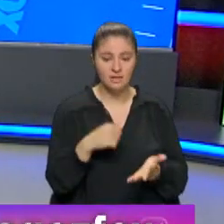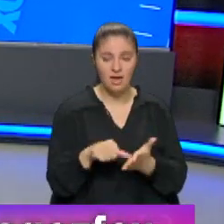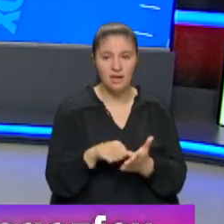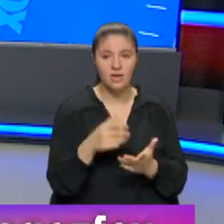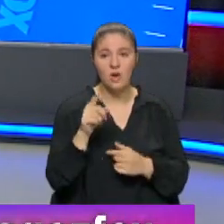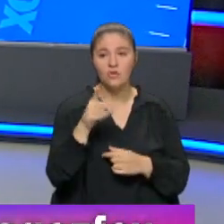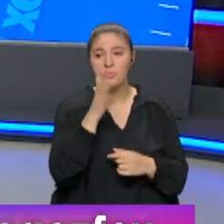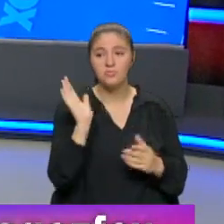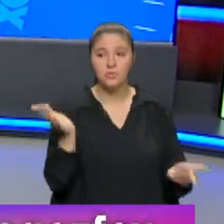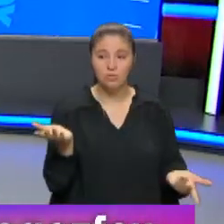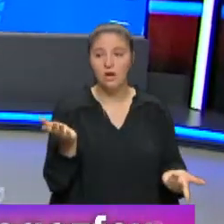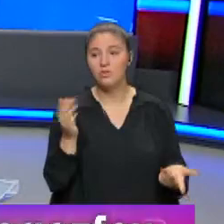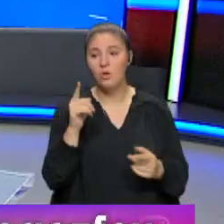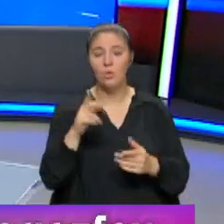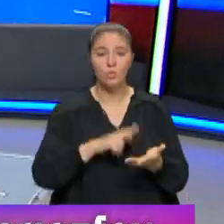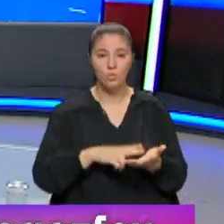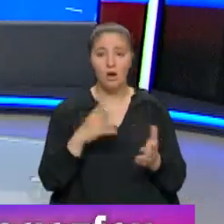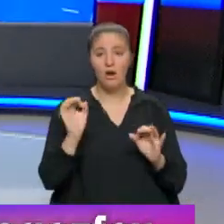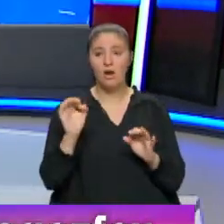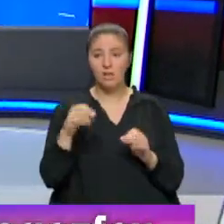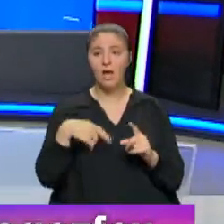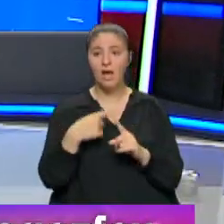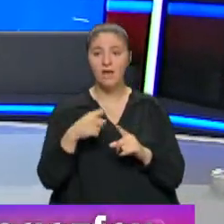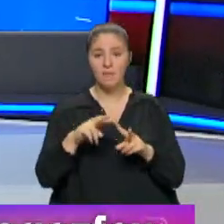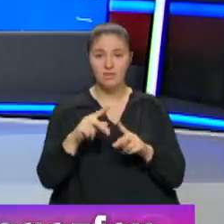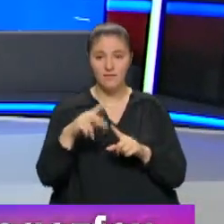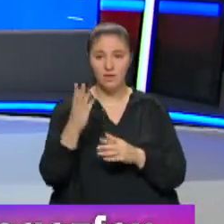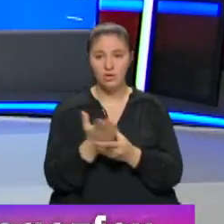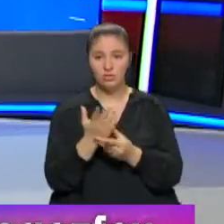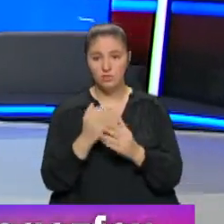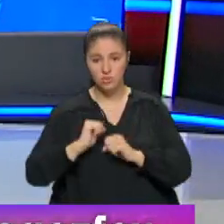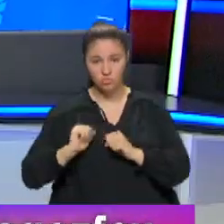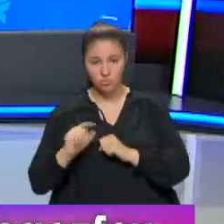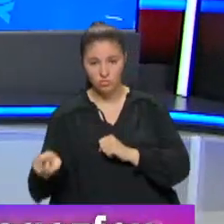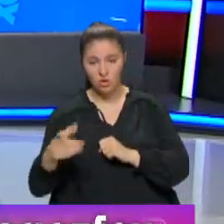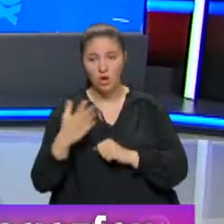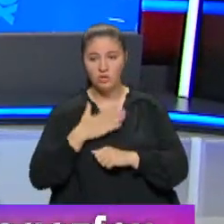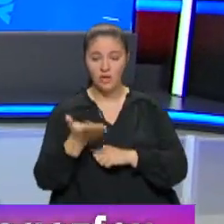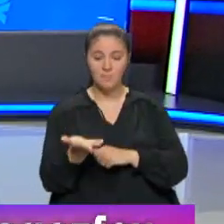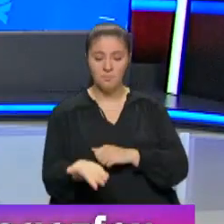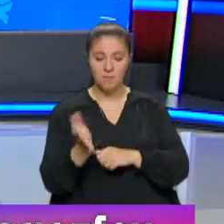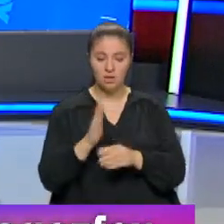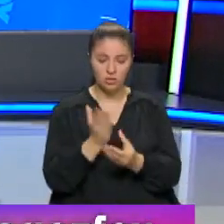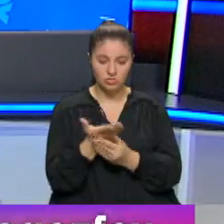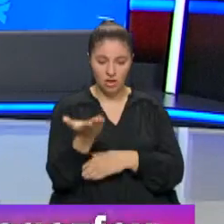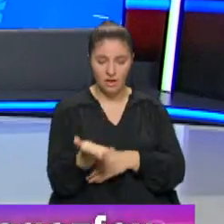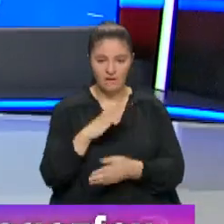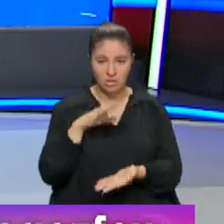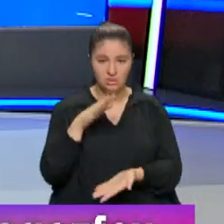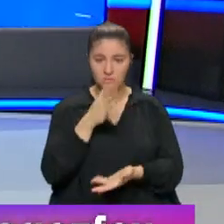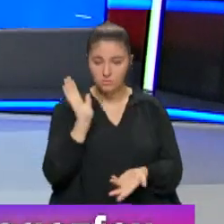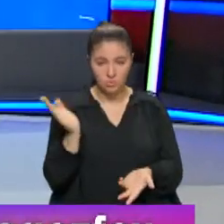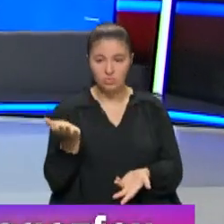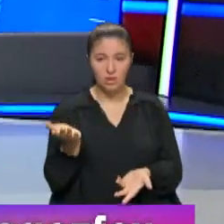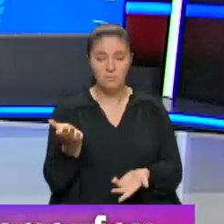tarih onu bilmiyoruz. Artık o üye hala ek MTV dosyasına mı çalışıyor? Önünde başka dosyalar mı var?